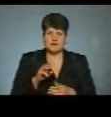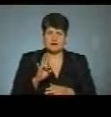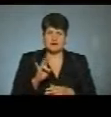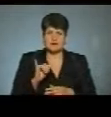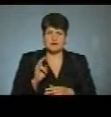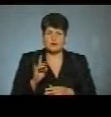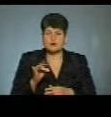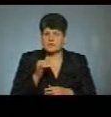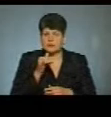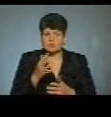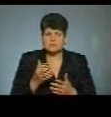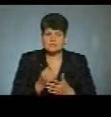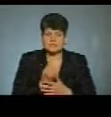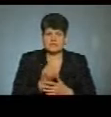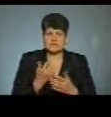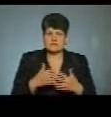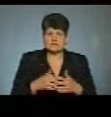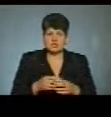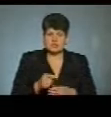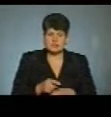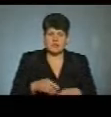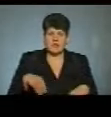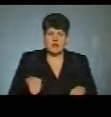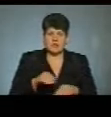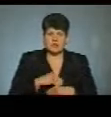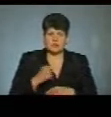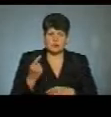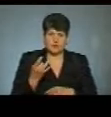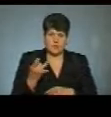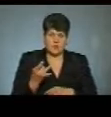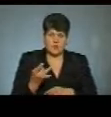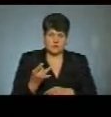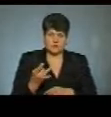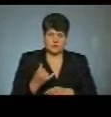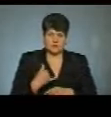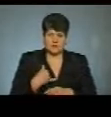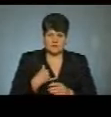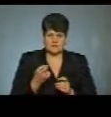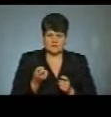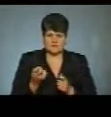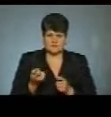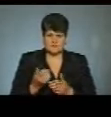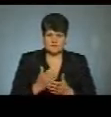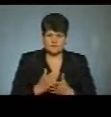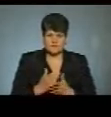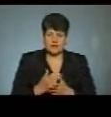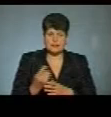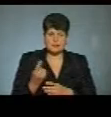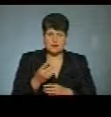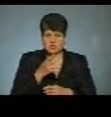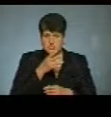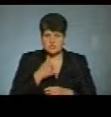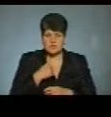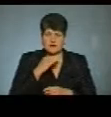до нього запчастин, не можемо запустити. Халати одноразові у нас небагато, звичайно, але на перший час